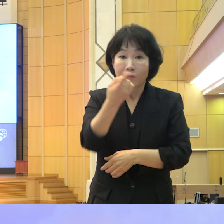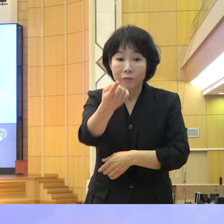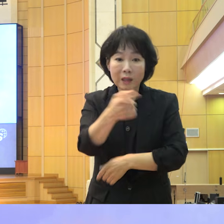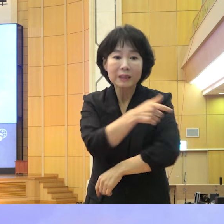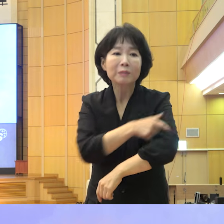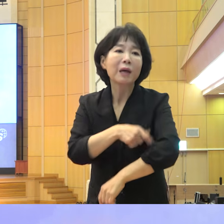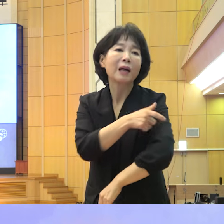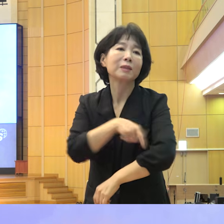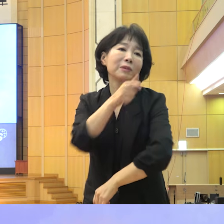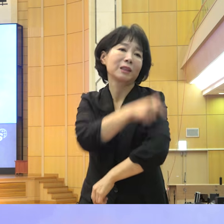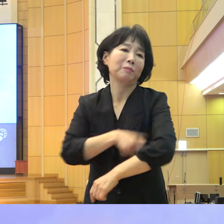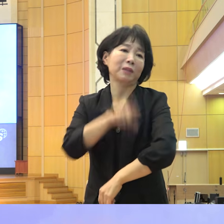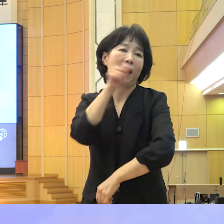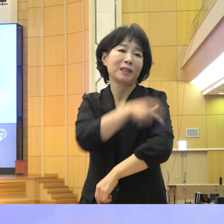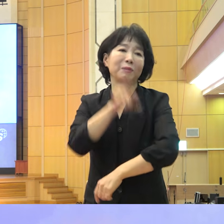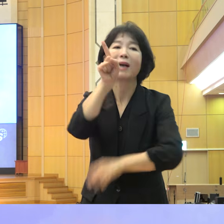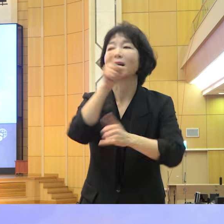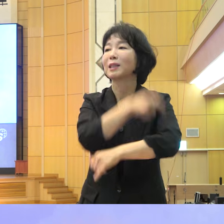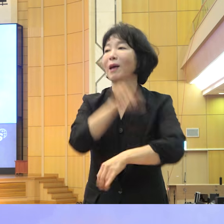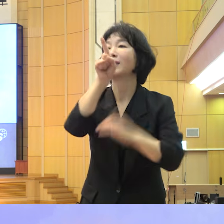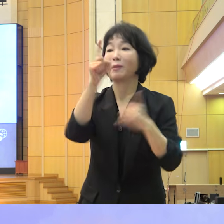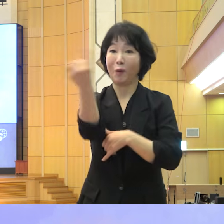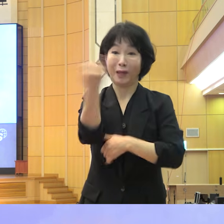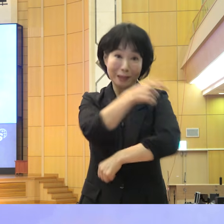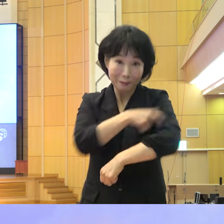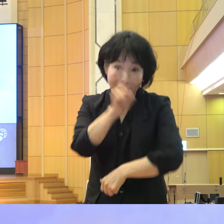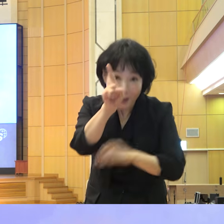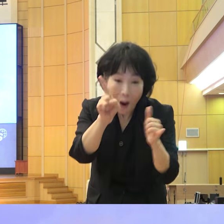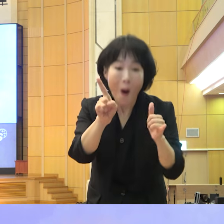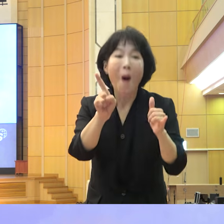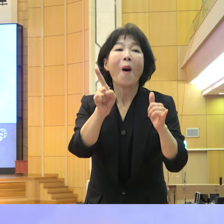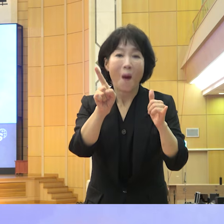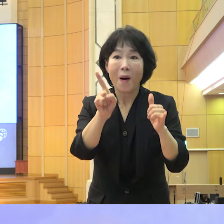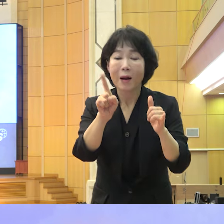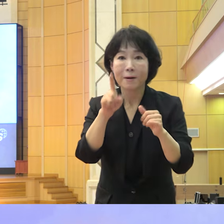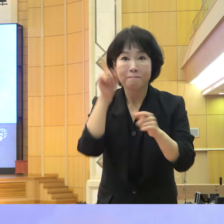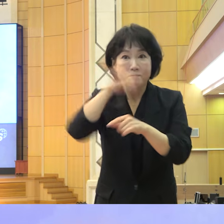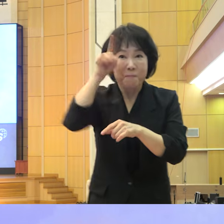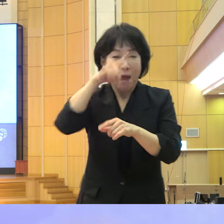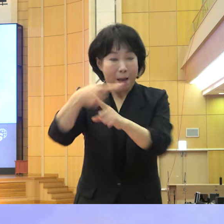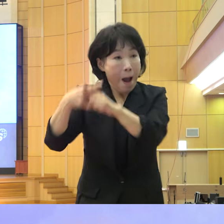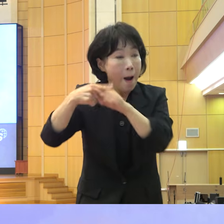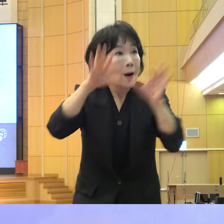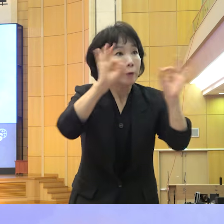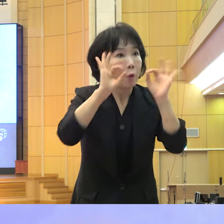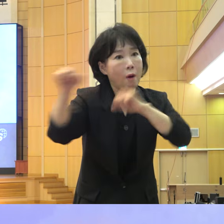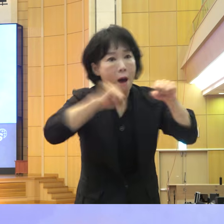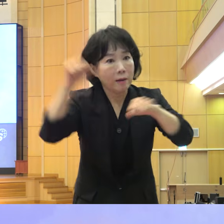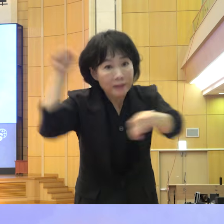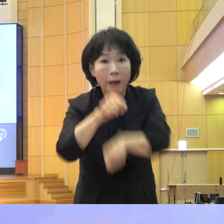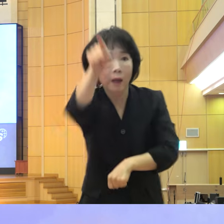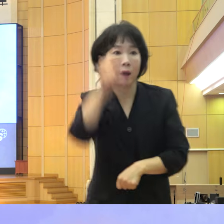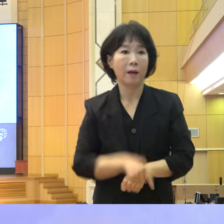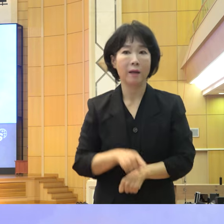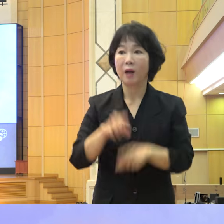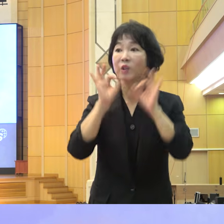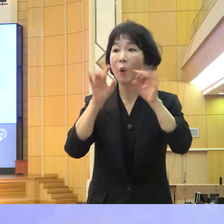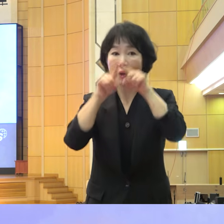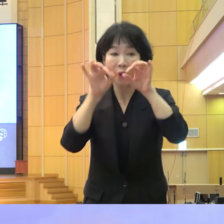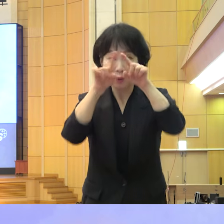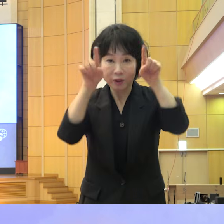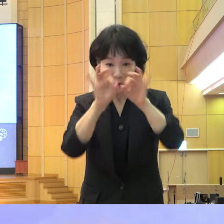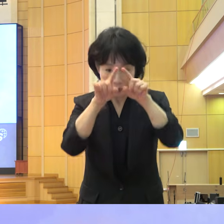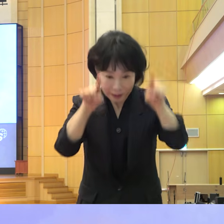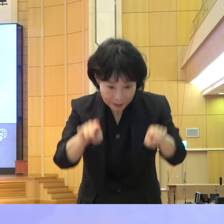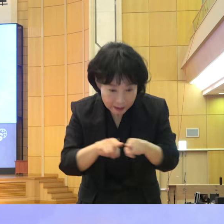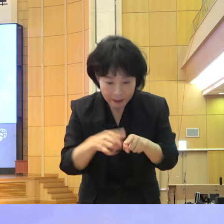딱 집사님 한 분밖에 없어. 그 여자 집사님이 전도하러 다니는 거야. 전도지를